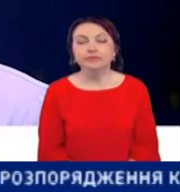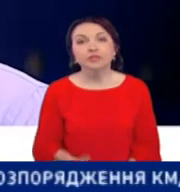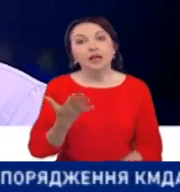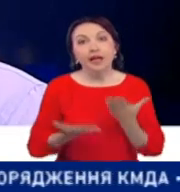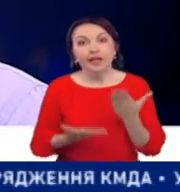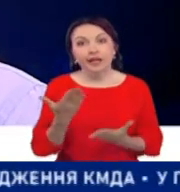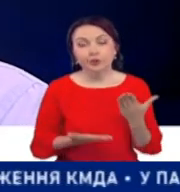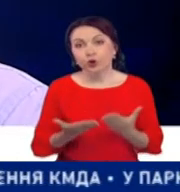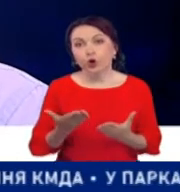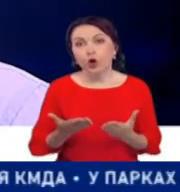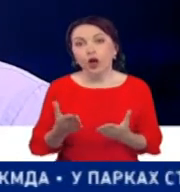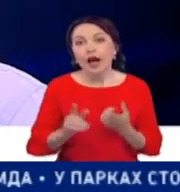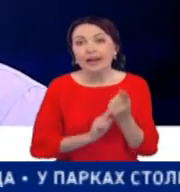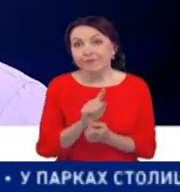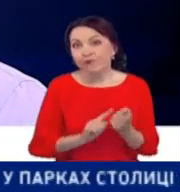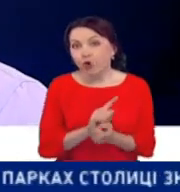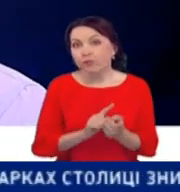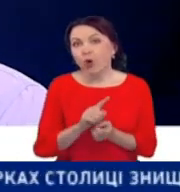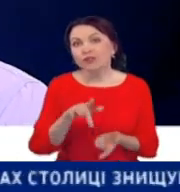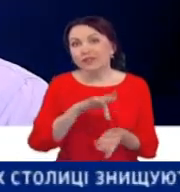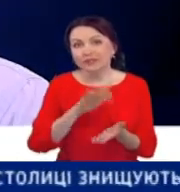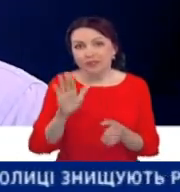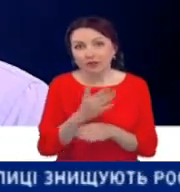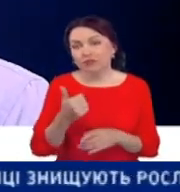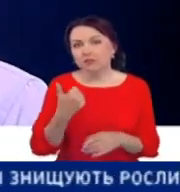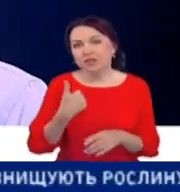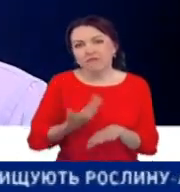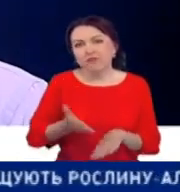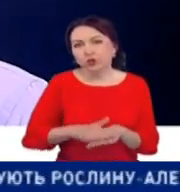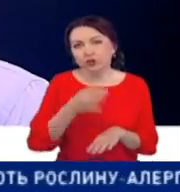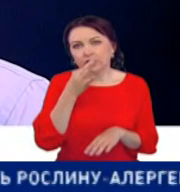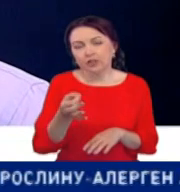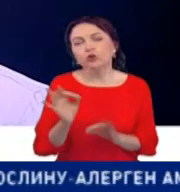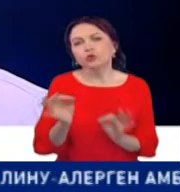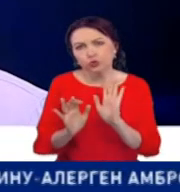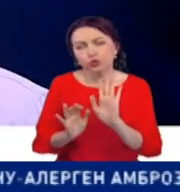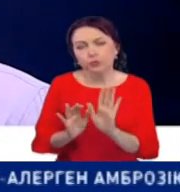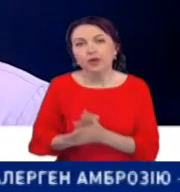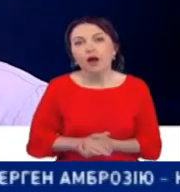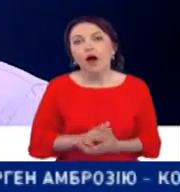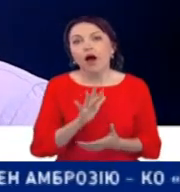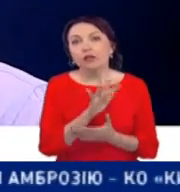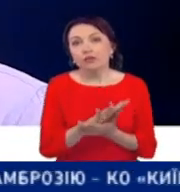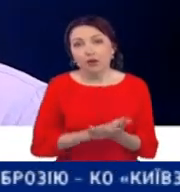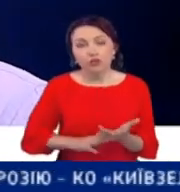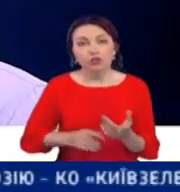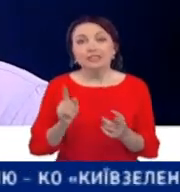Якщо про там реформи щодо децентралізації, мені важко сказати, нічого, то те, що мені легше сказати, ті реформи ще для